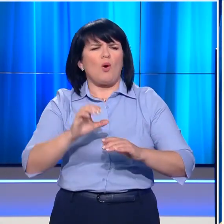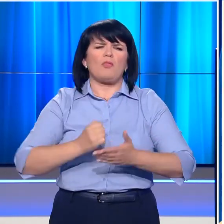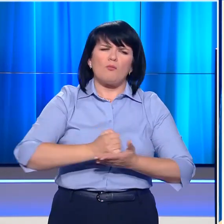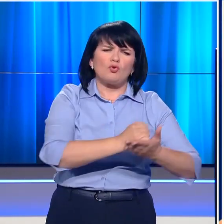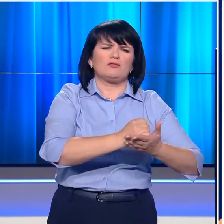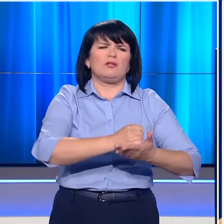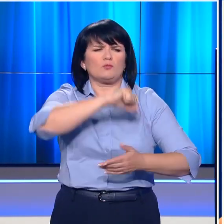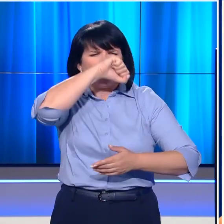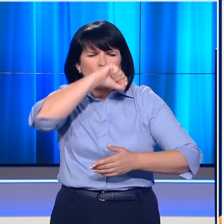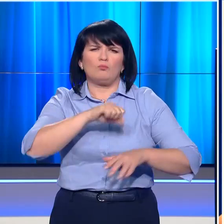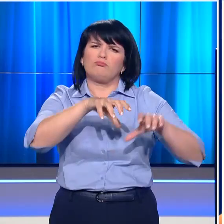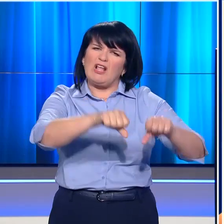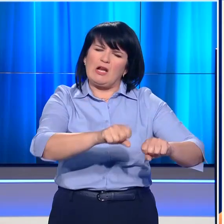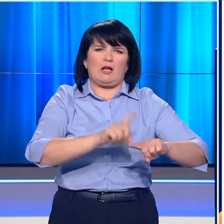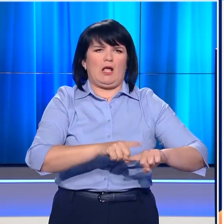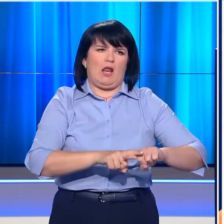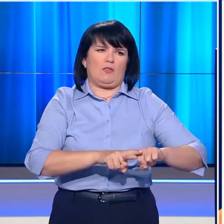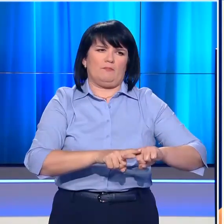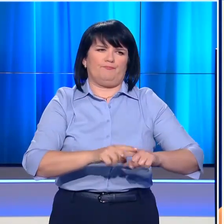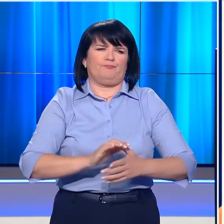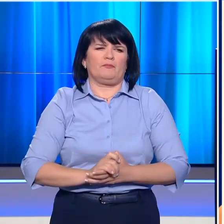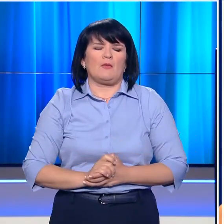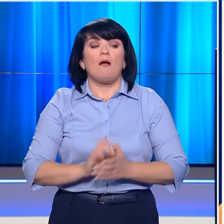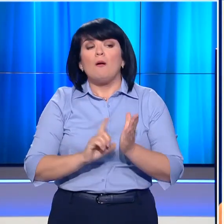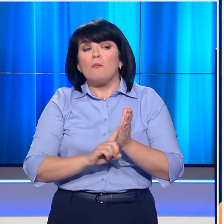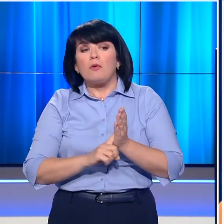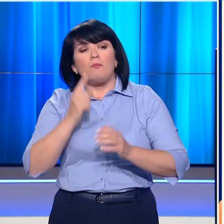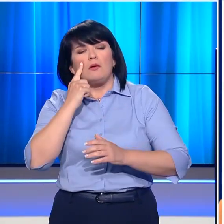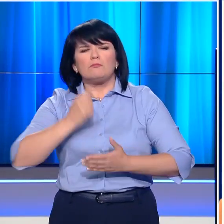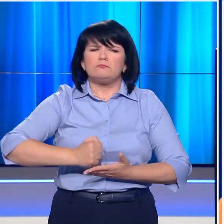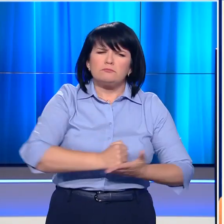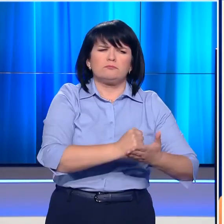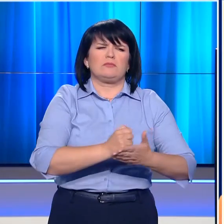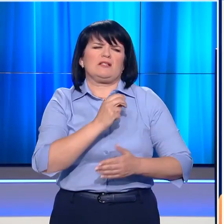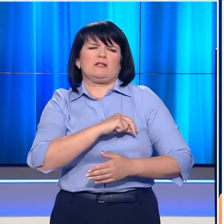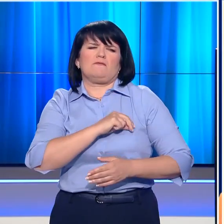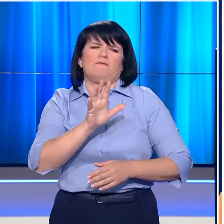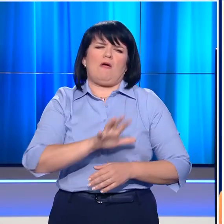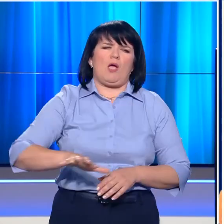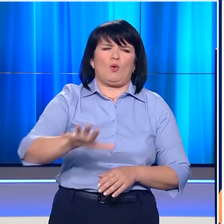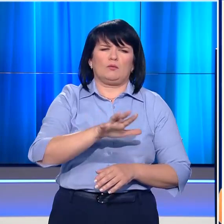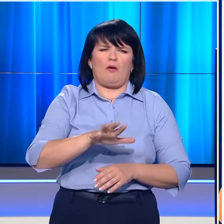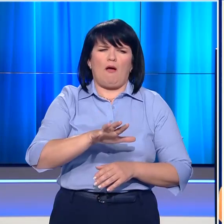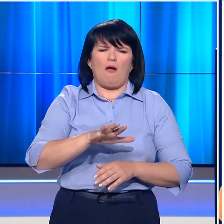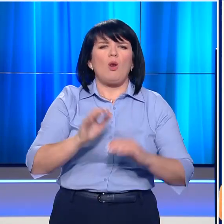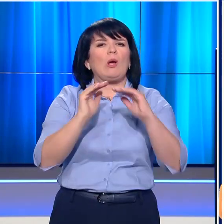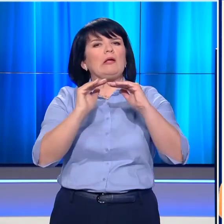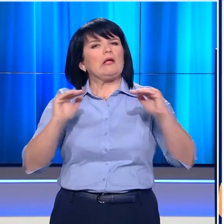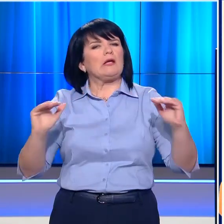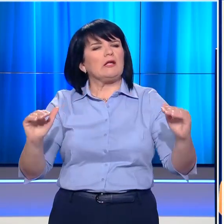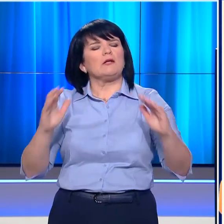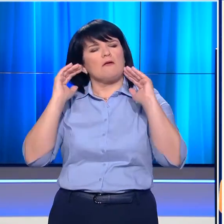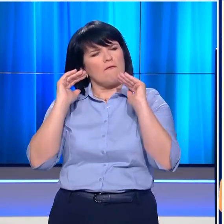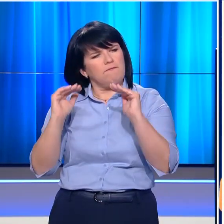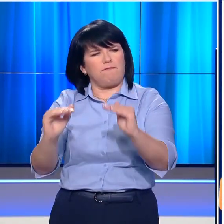strongly support Greece's sovereignty. And I think that we have to stand by our interest and to engage